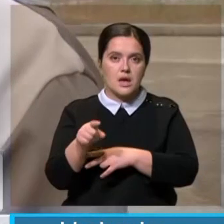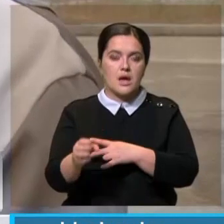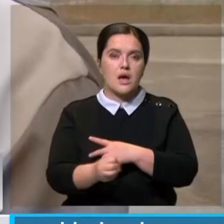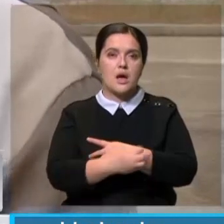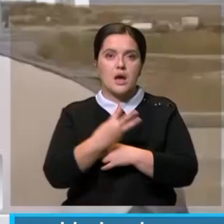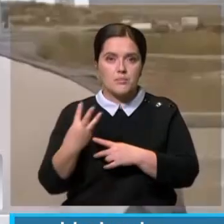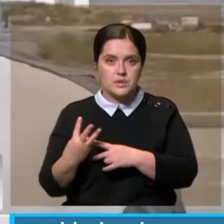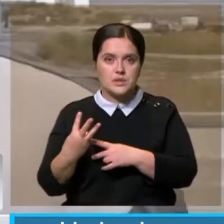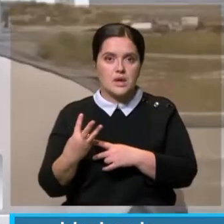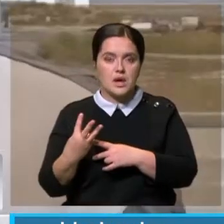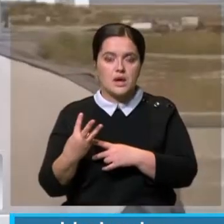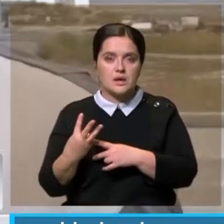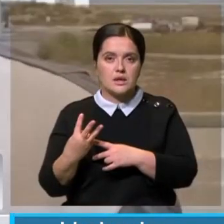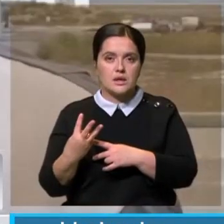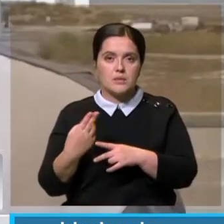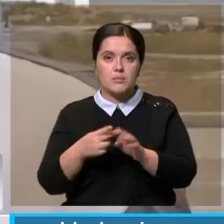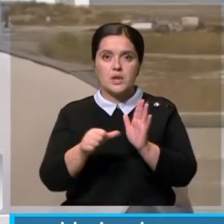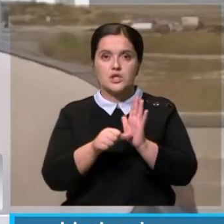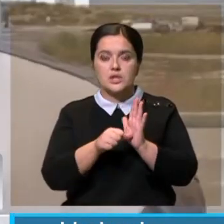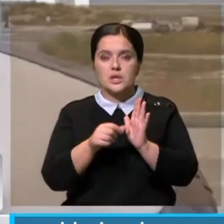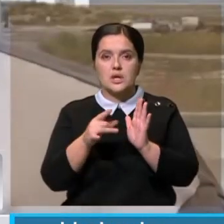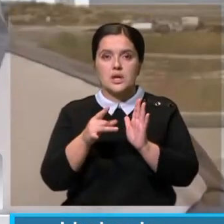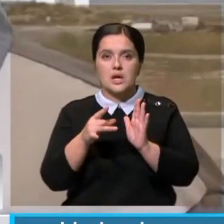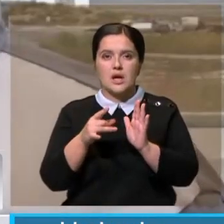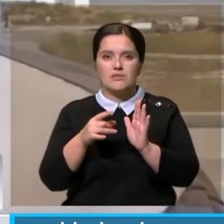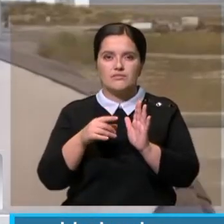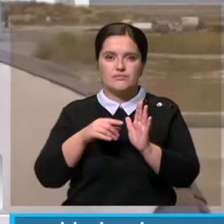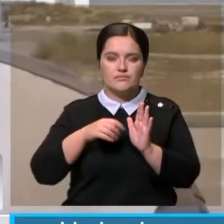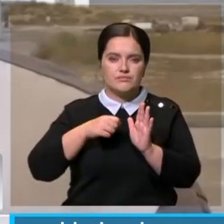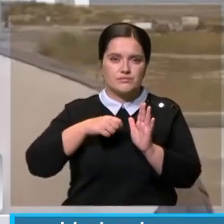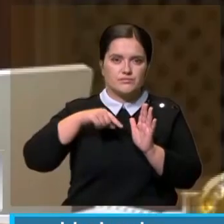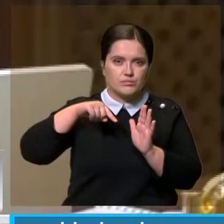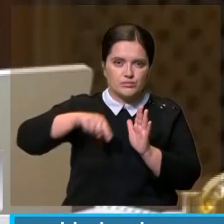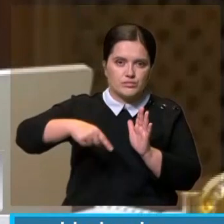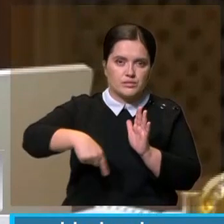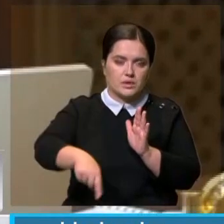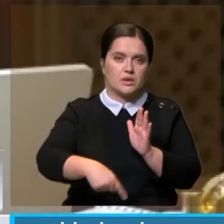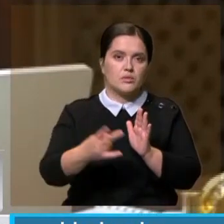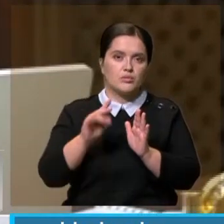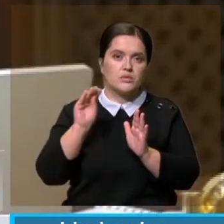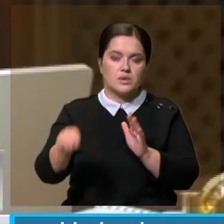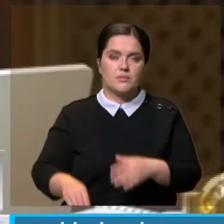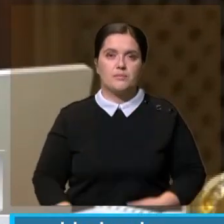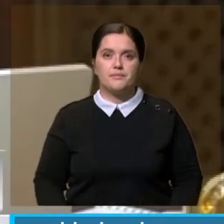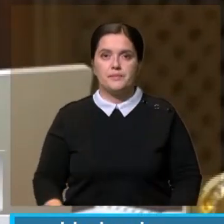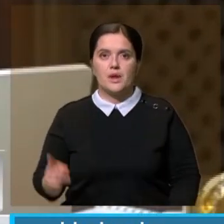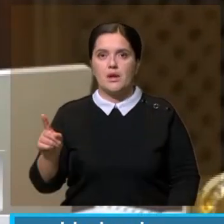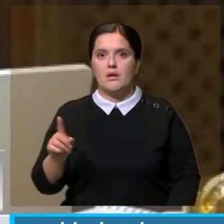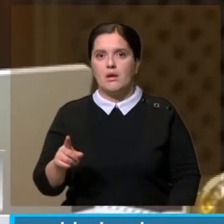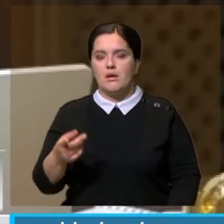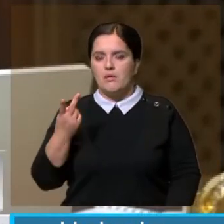эту фракцию. Заказали 6 дробилок, их нужно вмонтировать. То у них уголь не